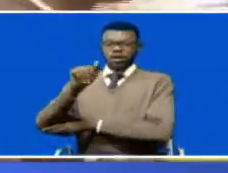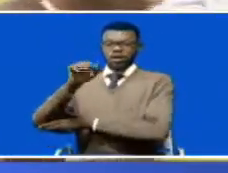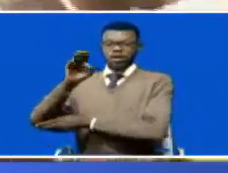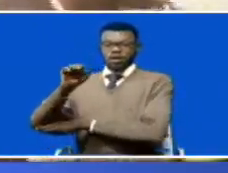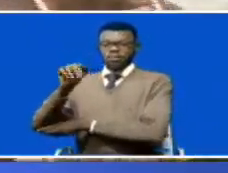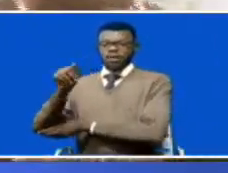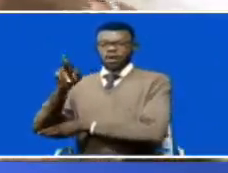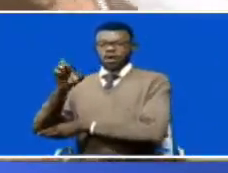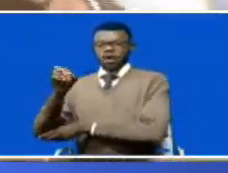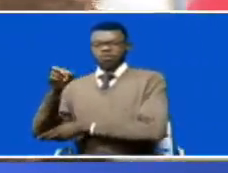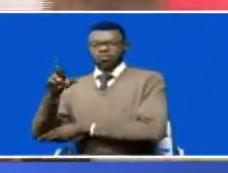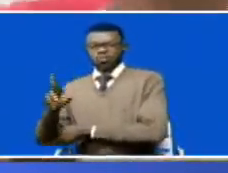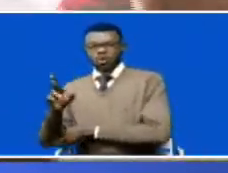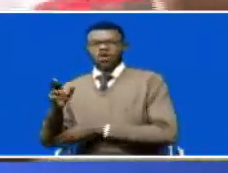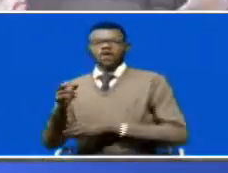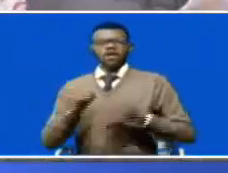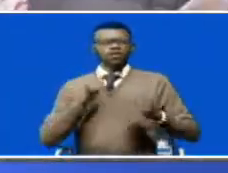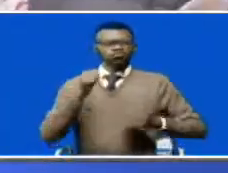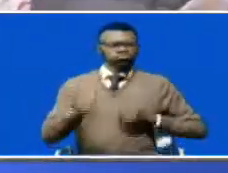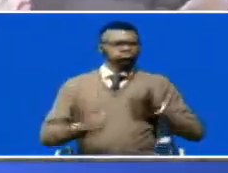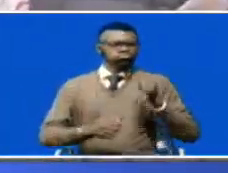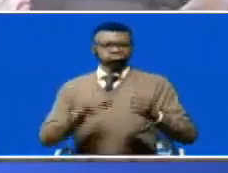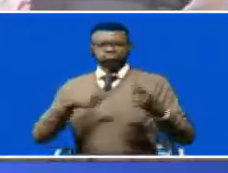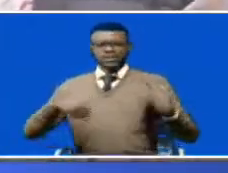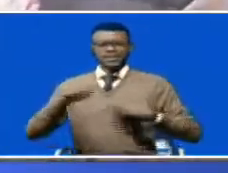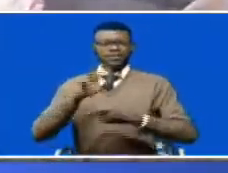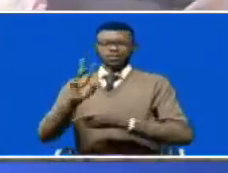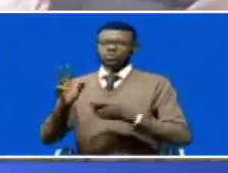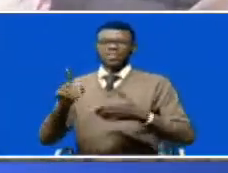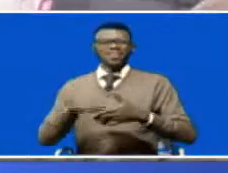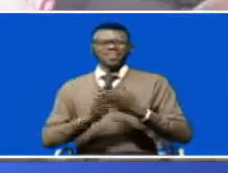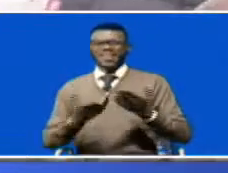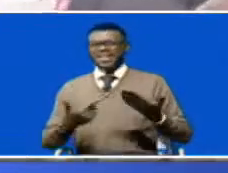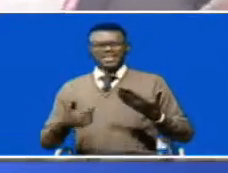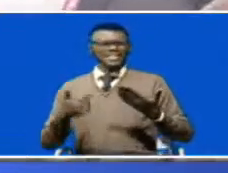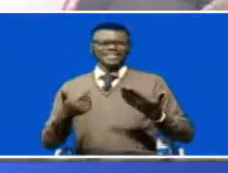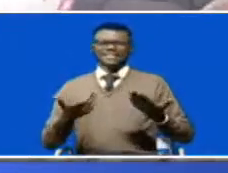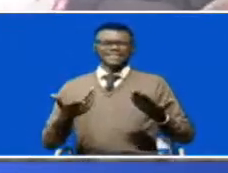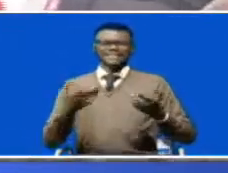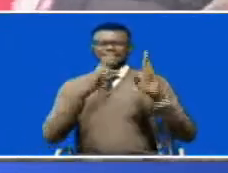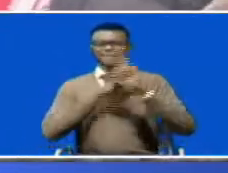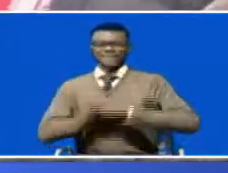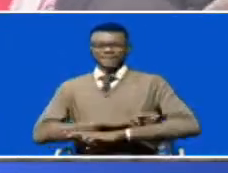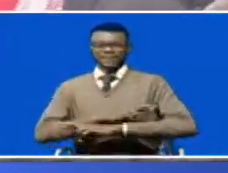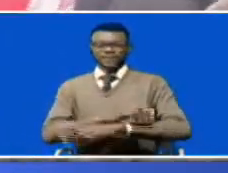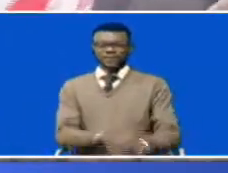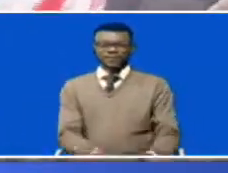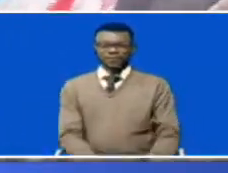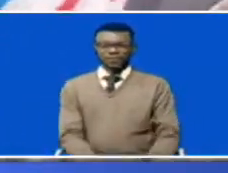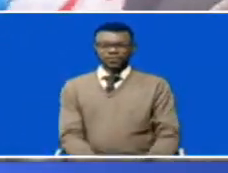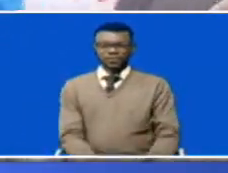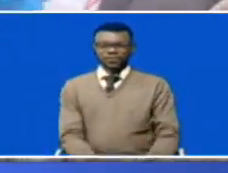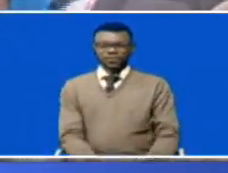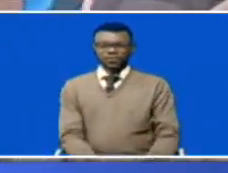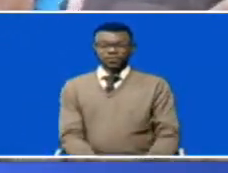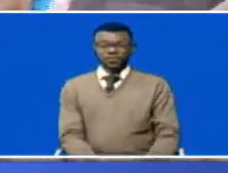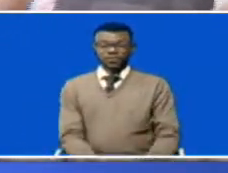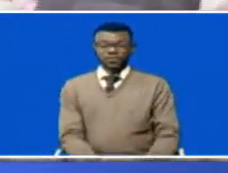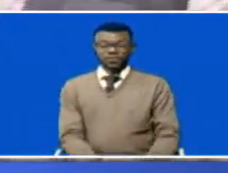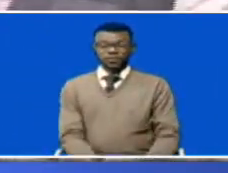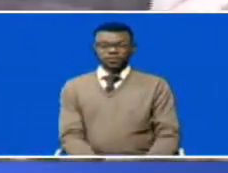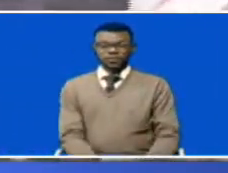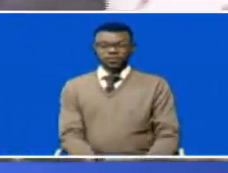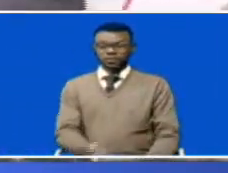alilazimika kuondoka baada ya mizunguko miwili. Ya nilitumia akili kwa sababu ningepika mbele